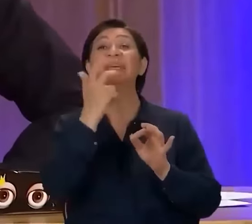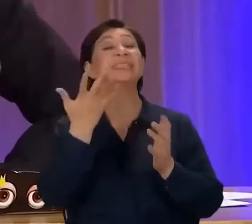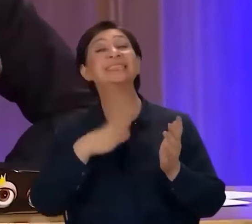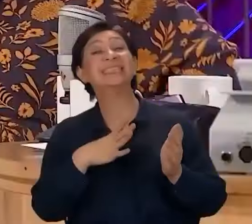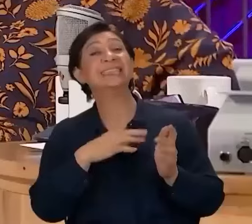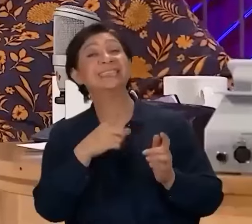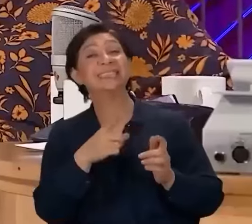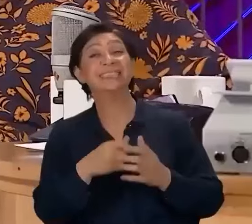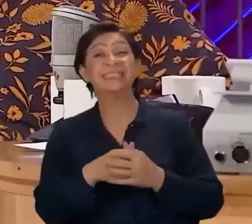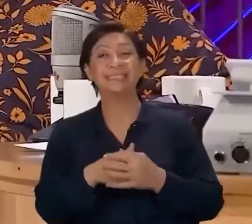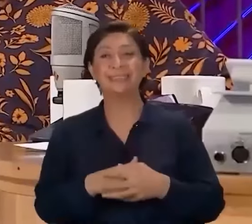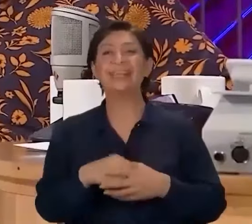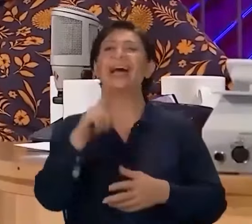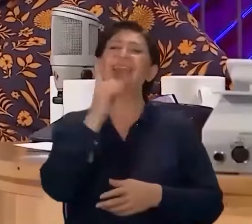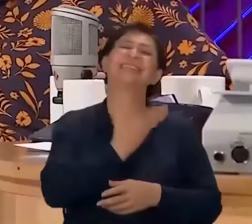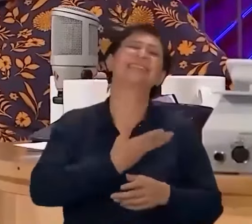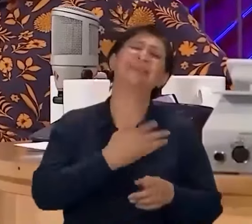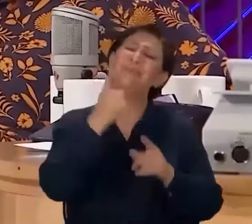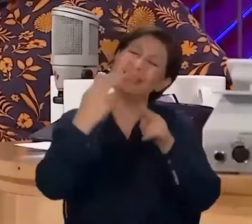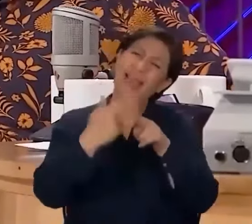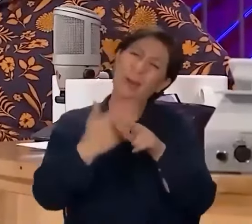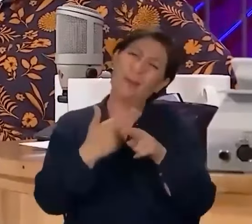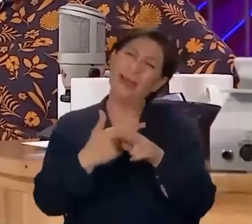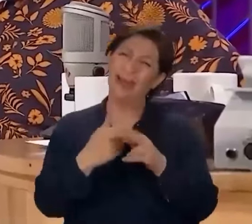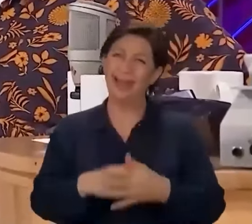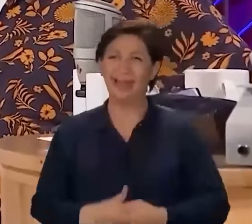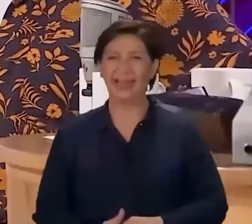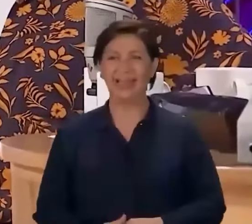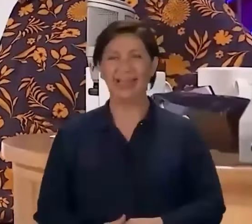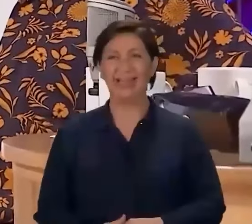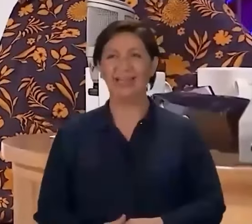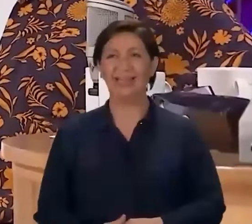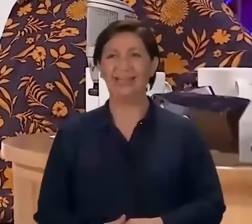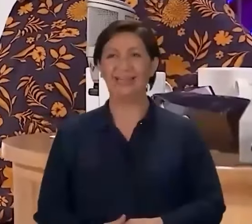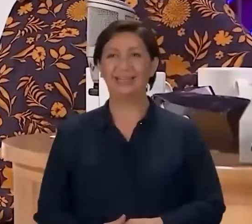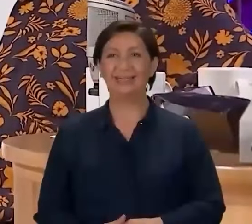alalım? Evet. Dur Allah aşkına bir deneme yapalım. Ne olur?